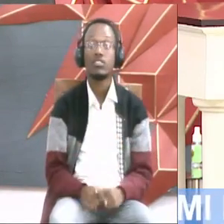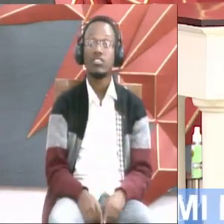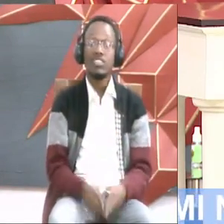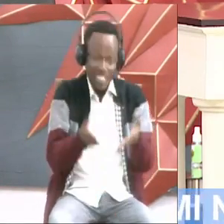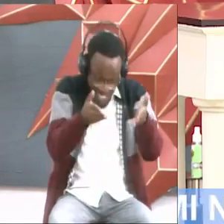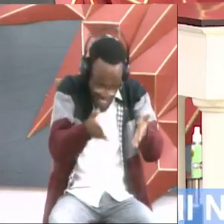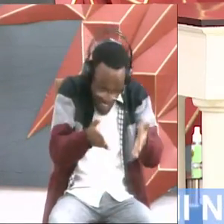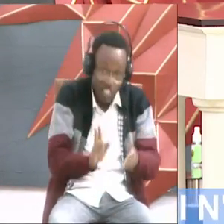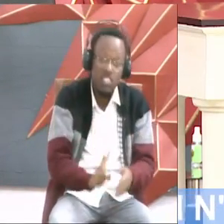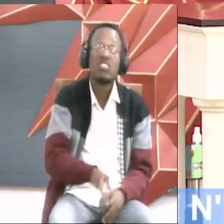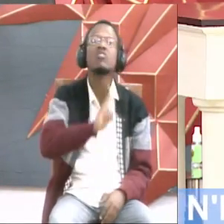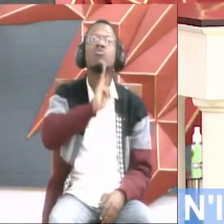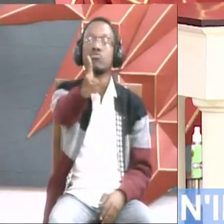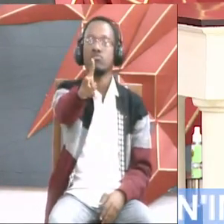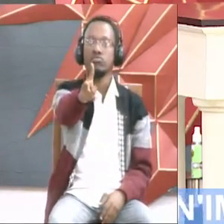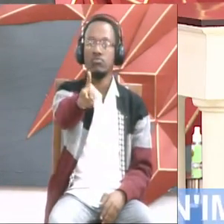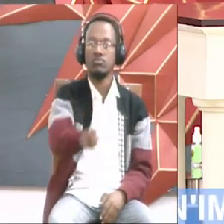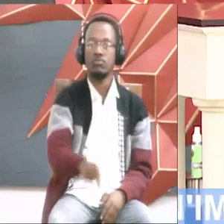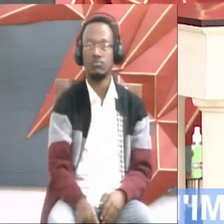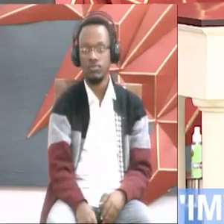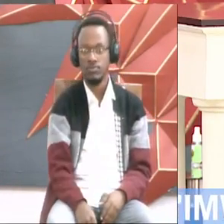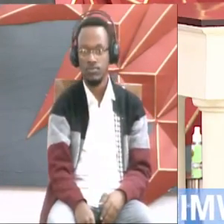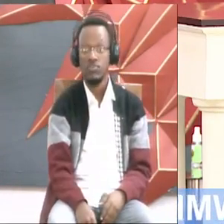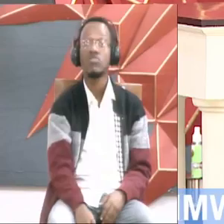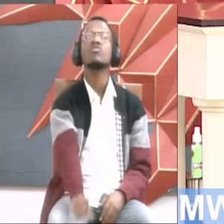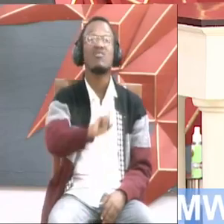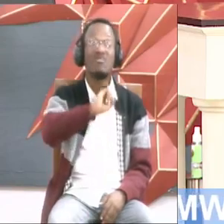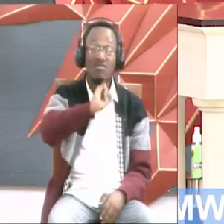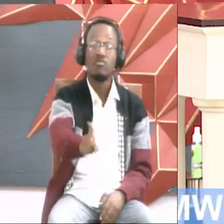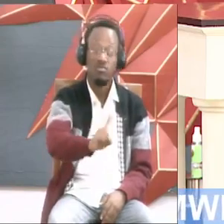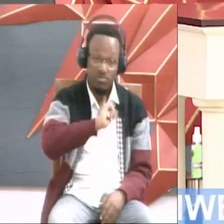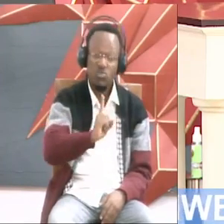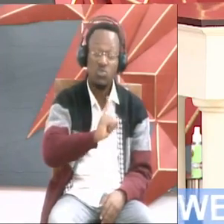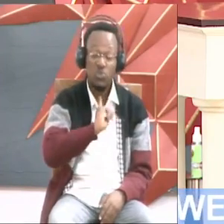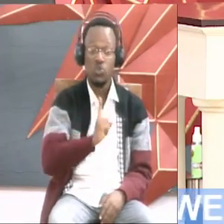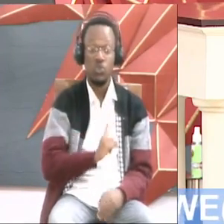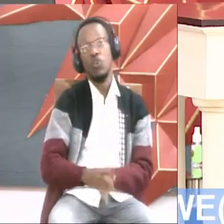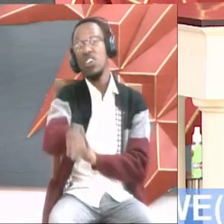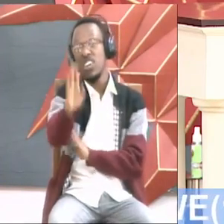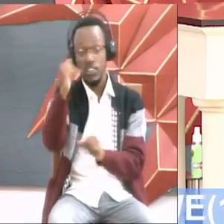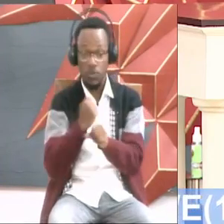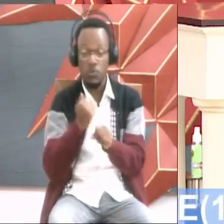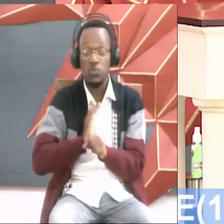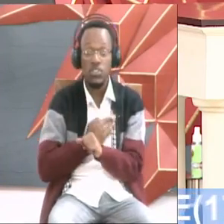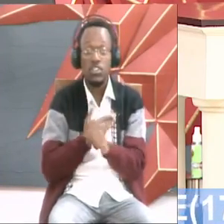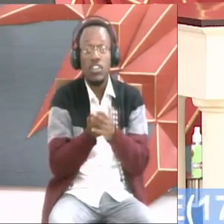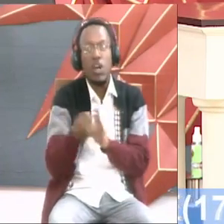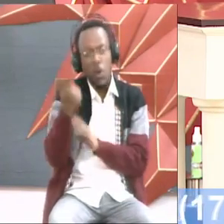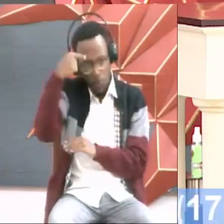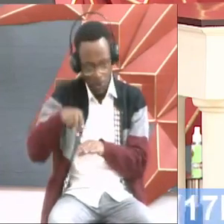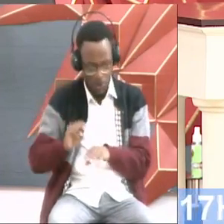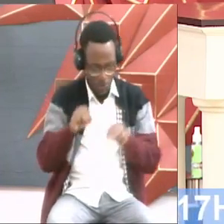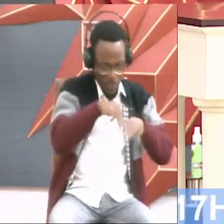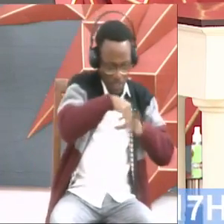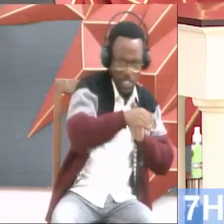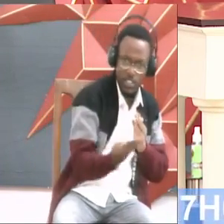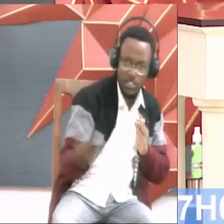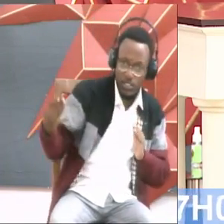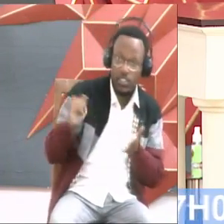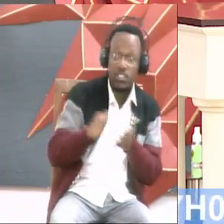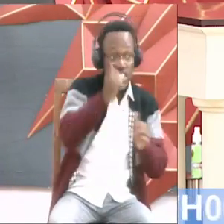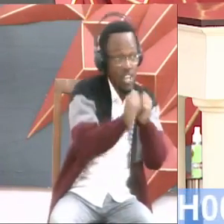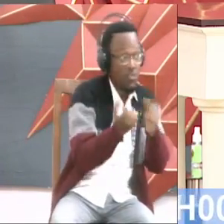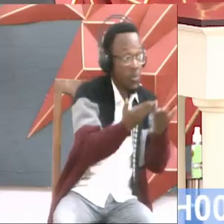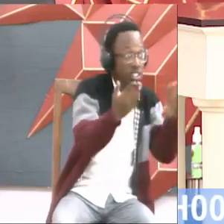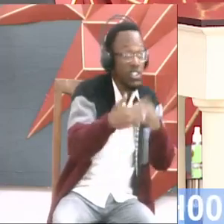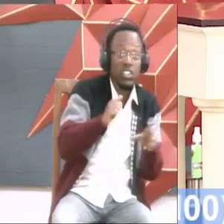bifatika. Turi ku ruhande rw'Imana, Imana ikorana natwe ngo itwinjize mu bintu umwe wese